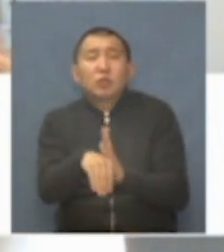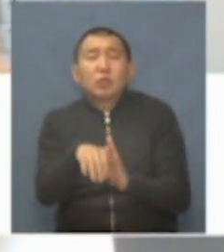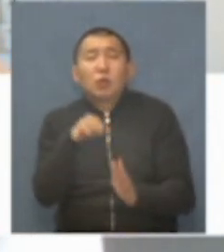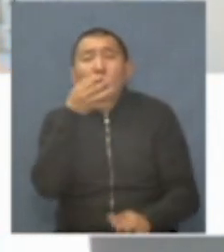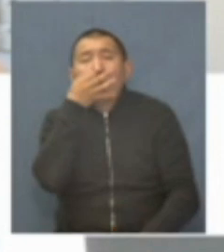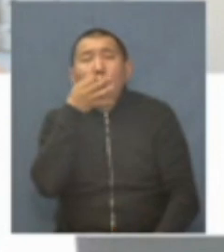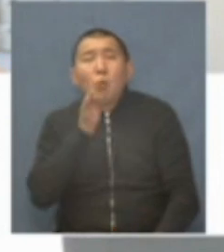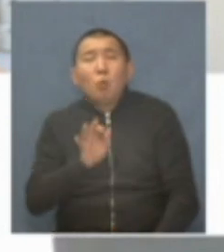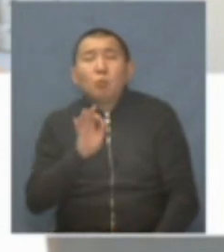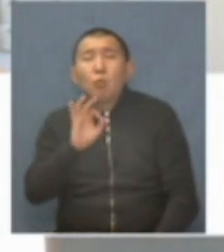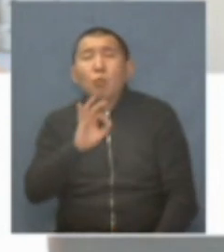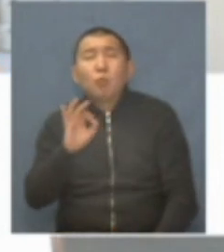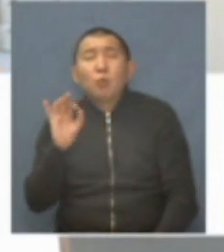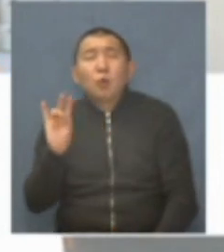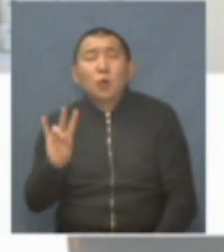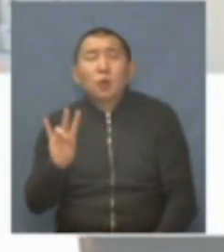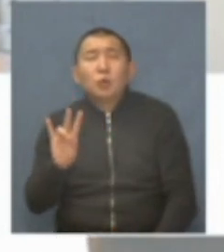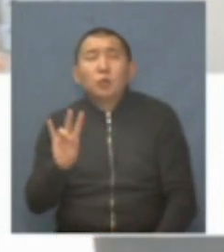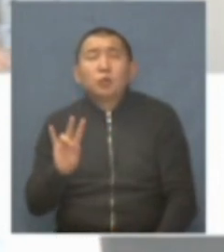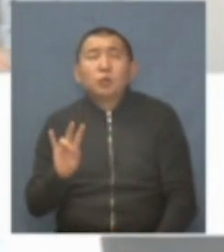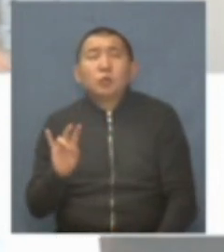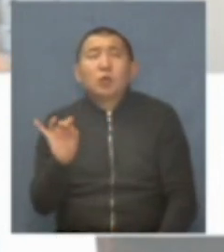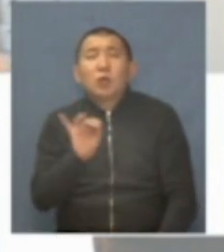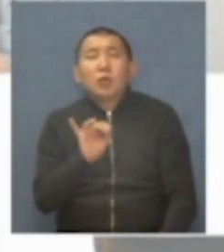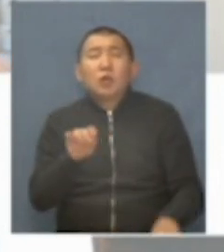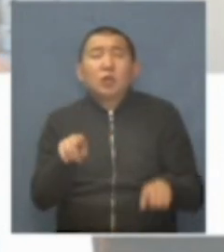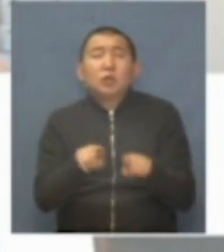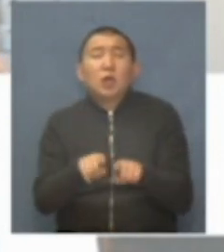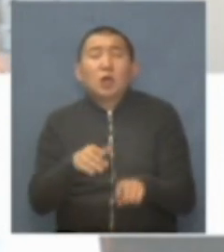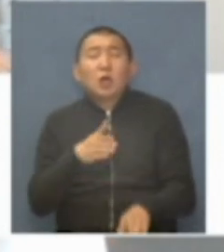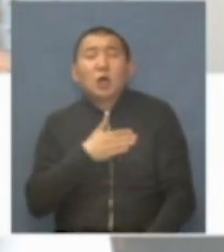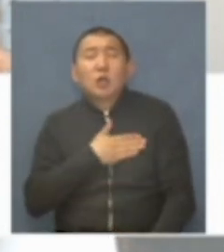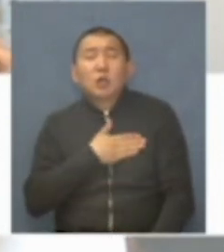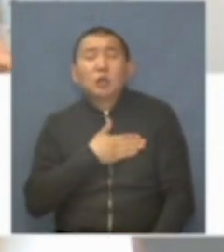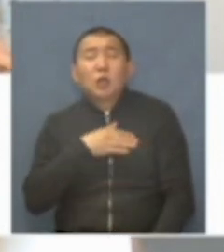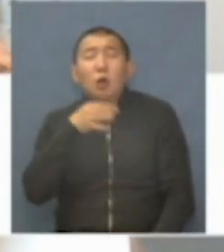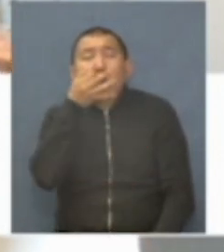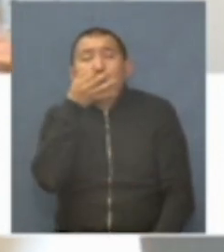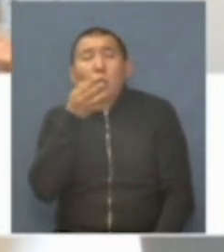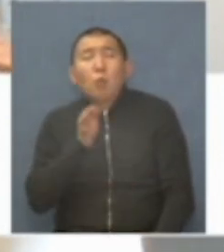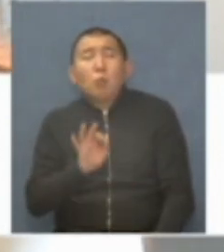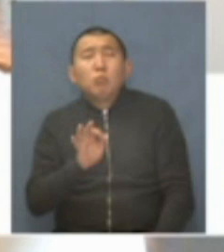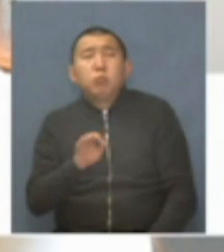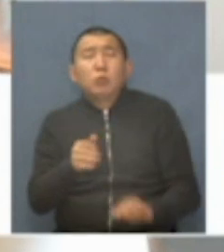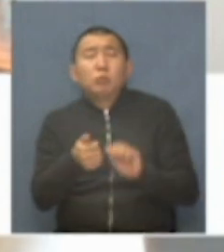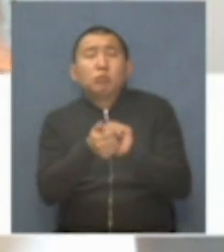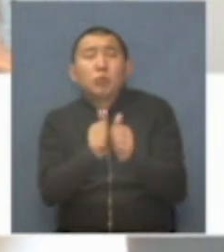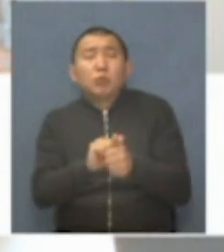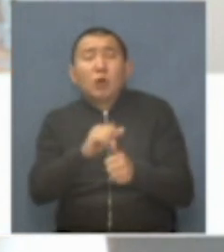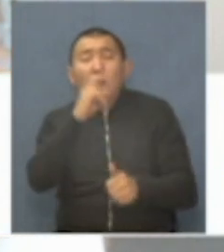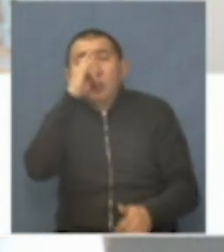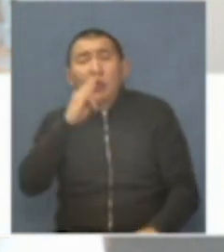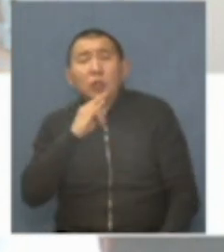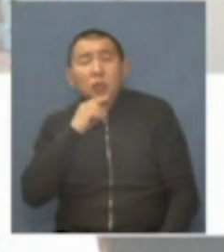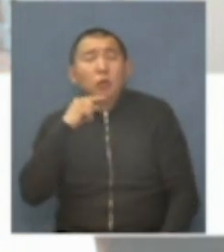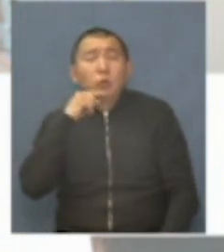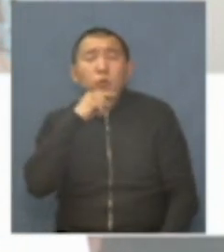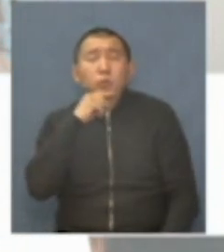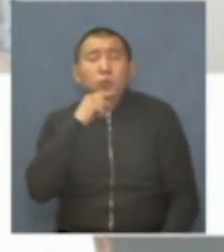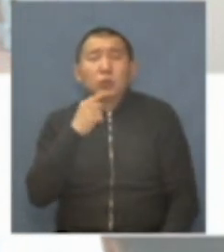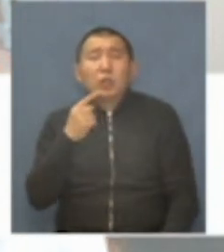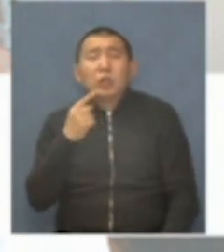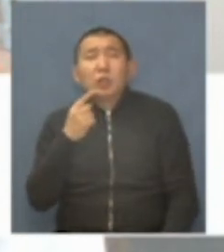опыт ООН у нас, но также и нашим опытом переводят на казахский язык, на русский язык и отправляют в соседние